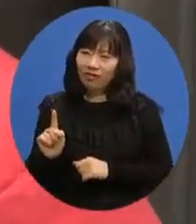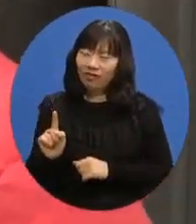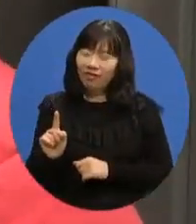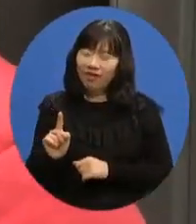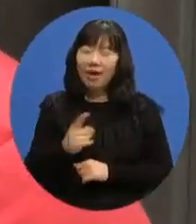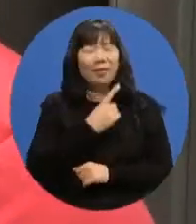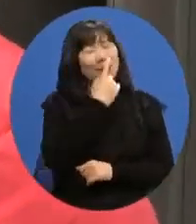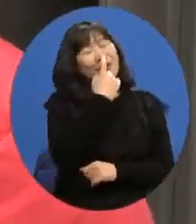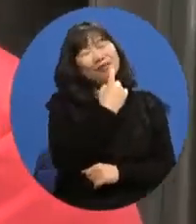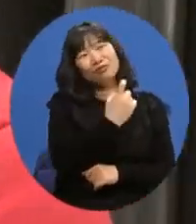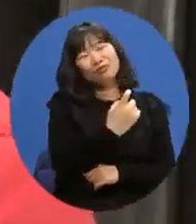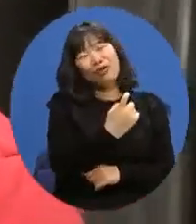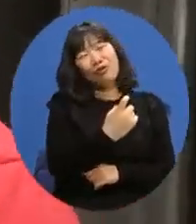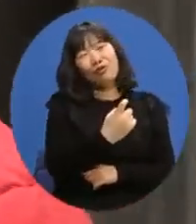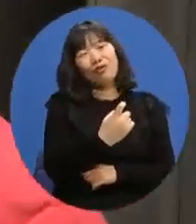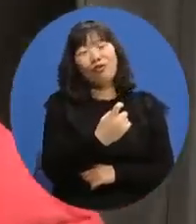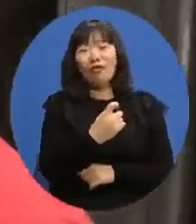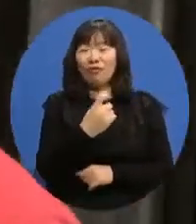멋있어.